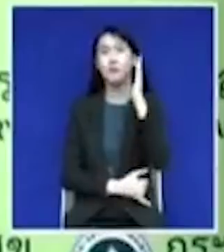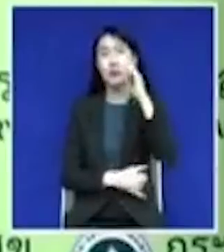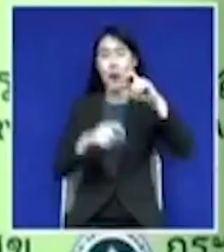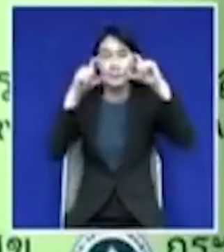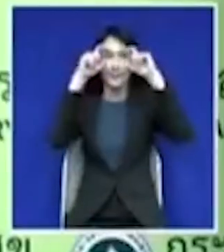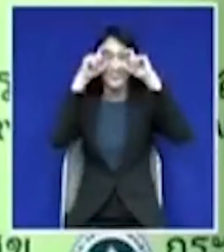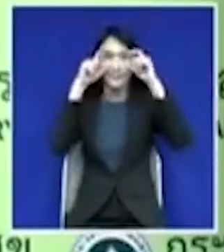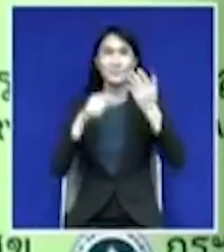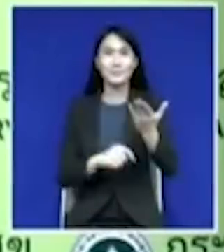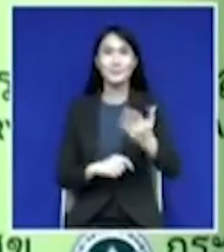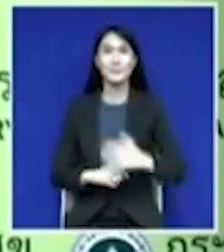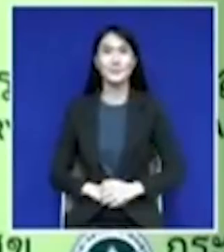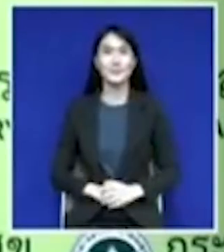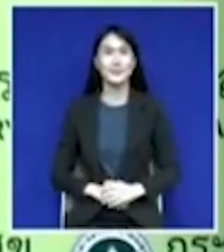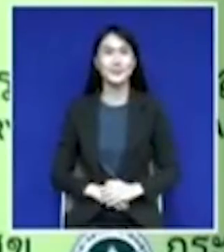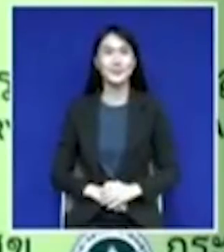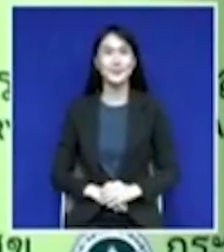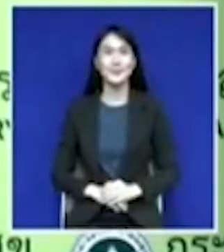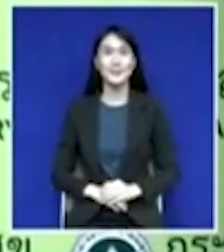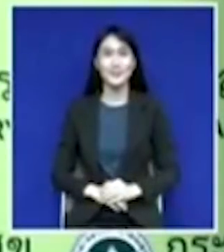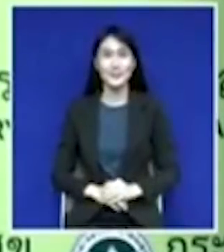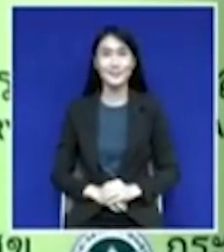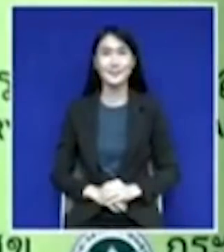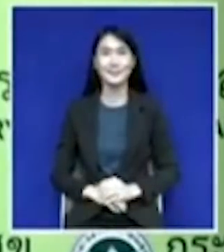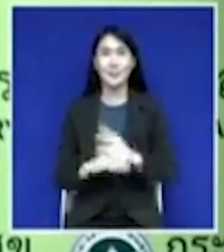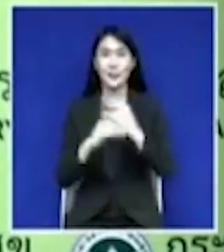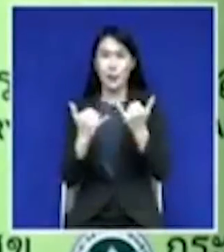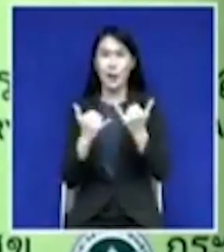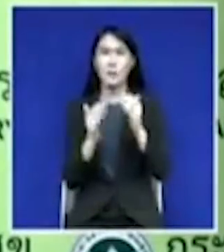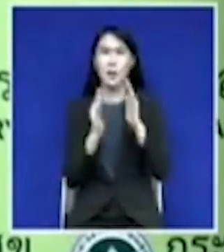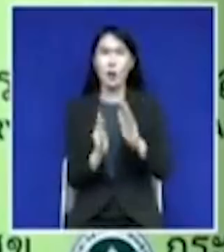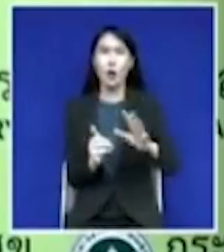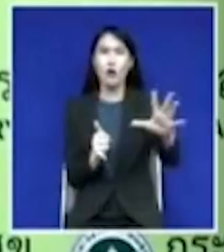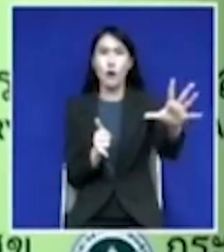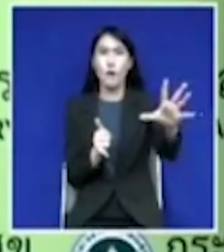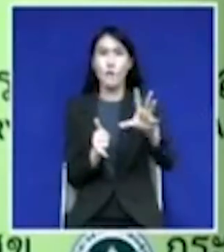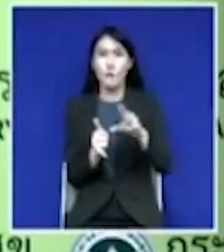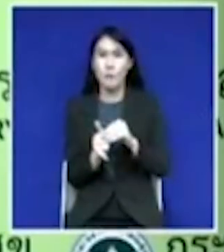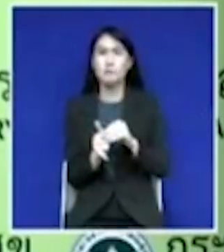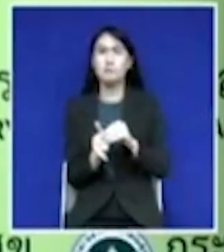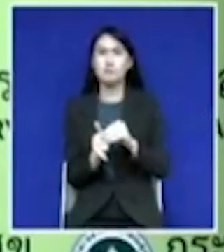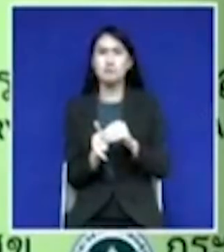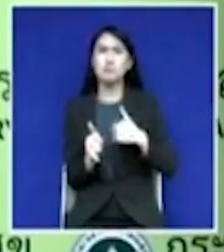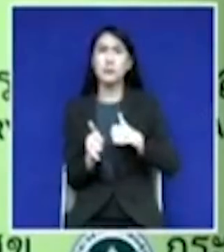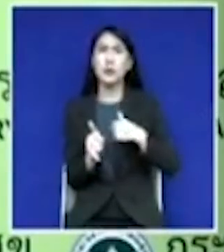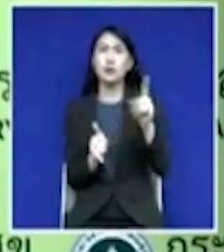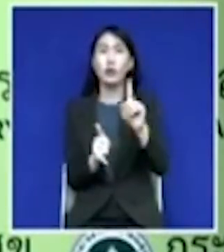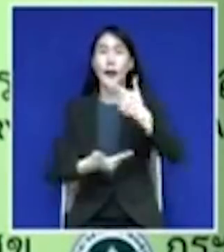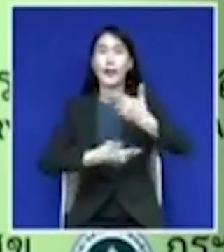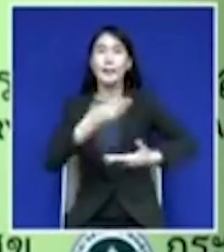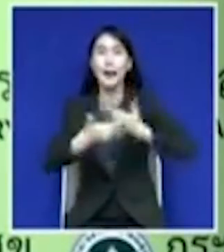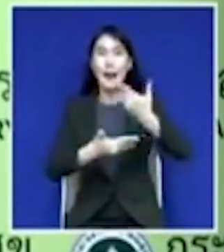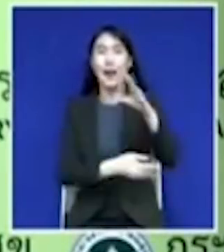ะคำถามแรกนะคะในช่วงนี้เนี่ยเราพบผู้ติดเชื้อเป็นกลุ่มก้อนเพิ่มขึ้นโดยเฉพาะที่ตลาดกล